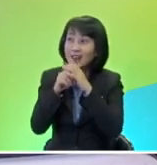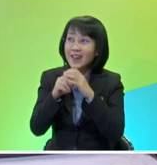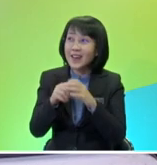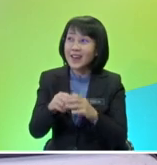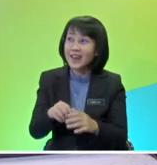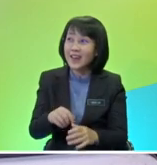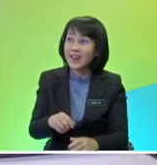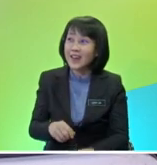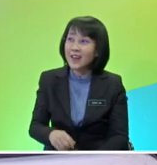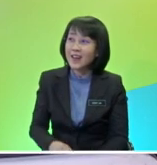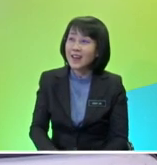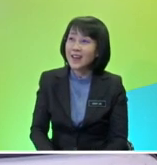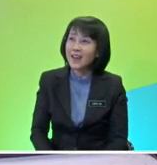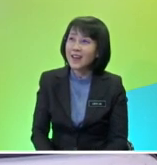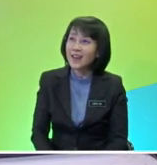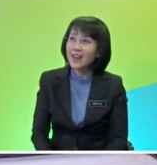Bergerak ke botol ni.